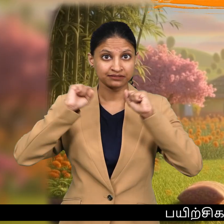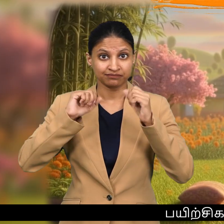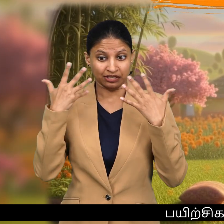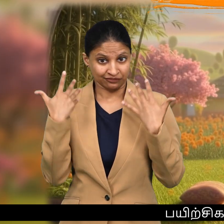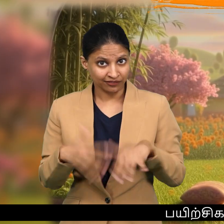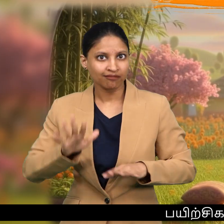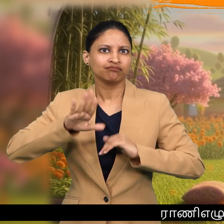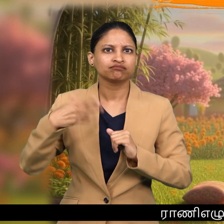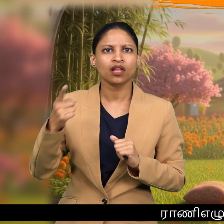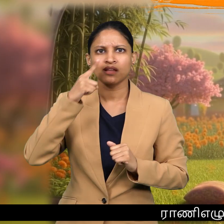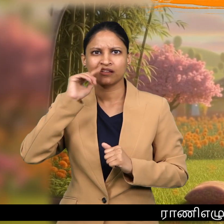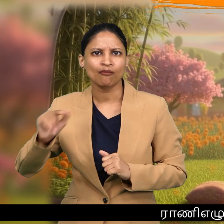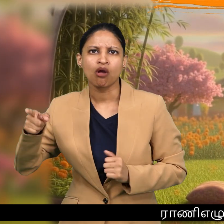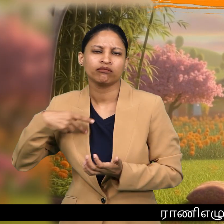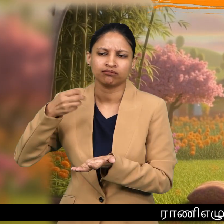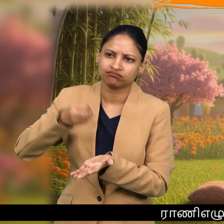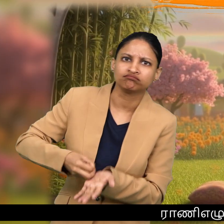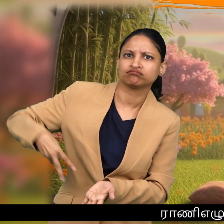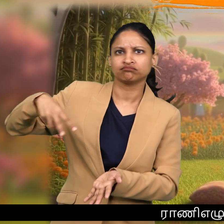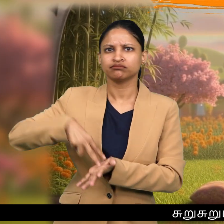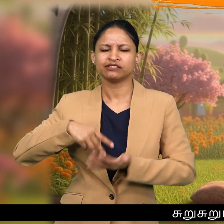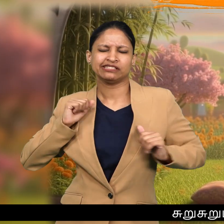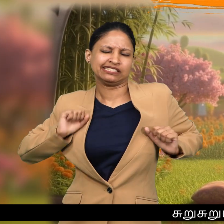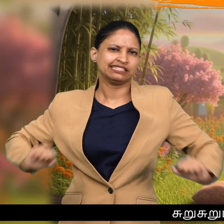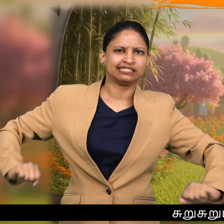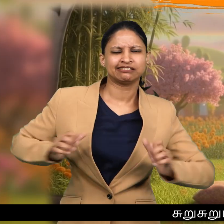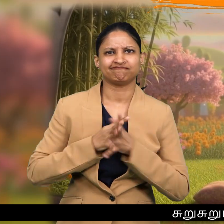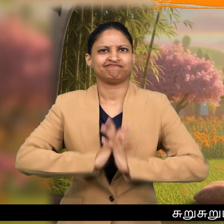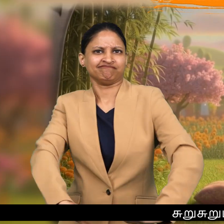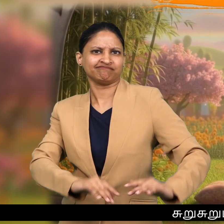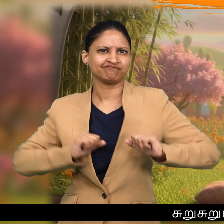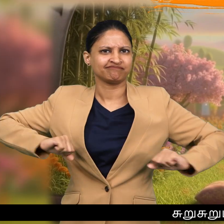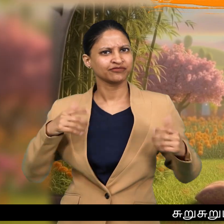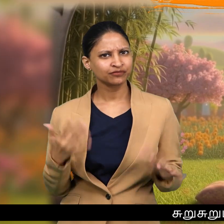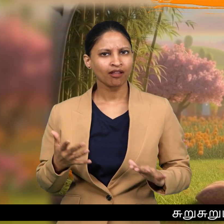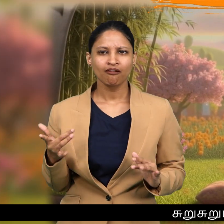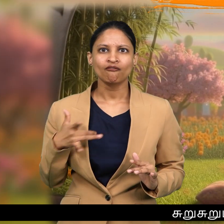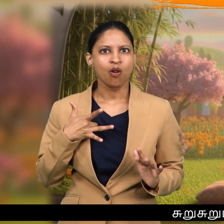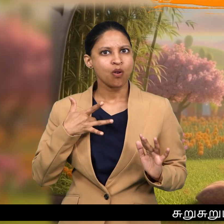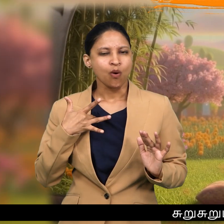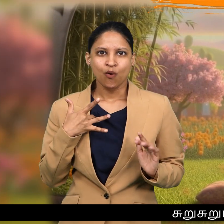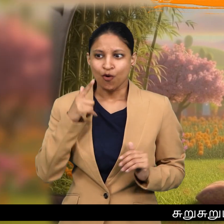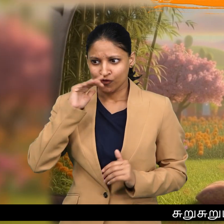பயிற்சிகளை முடித்த பிறகு ராணி எழுந்து கைகளை நீட்டி சுறுசுறுப்பாக நின்றாள்.